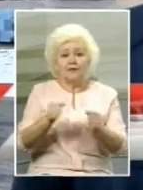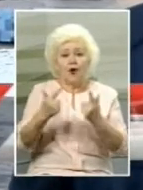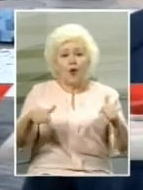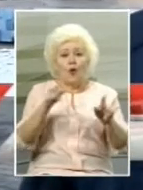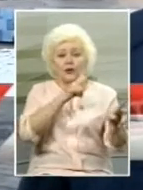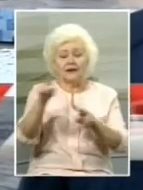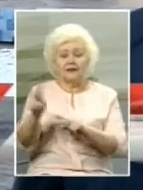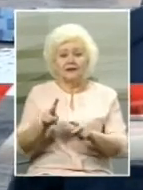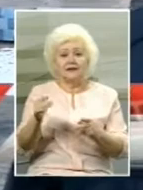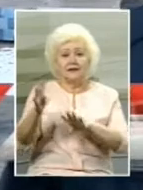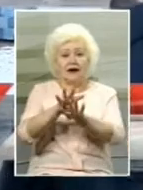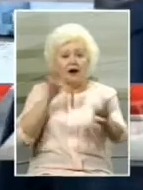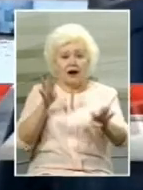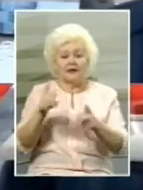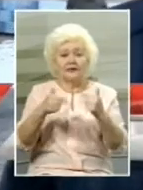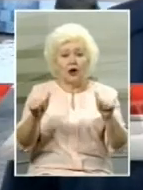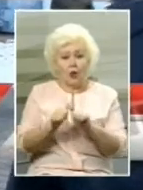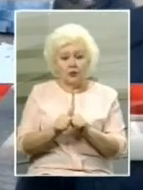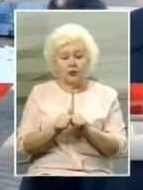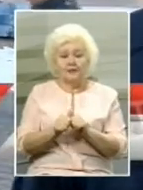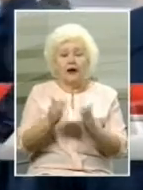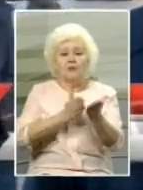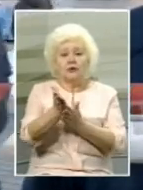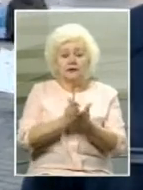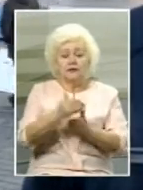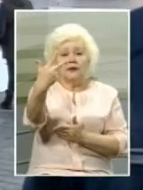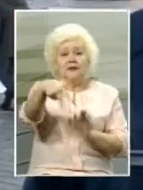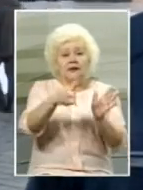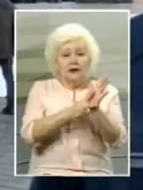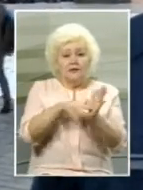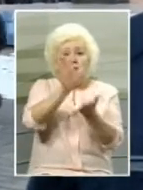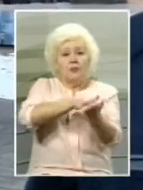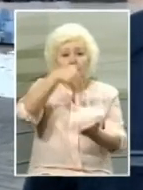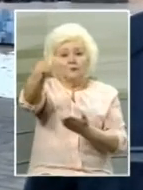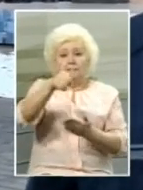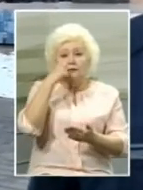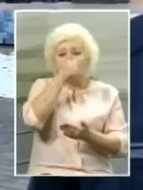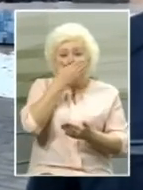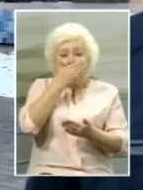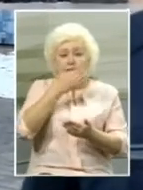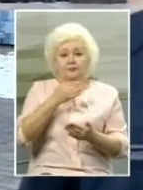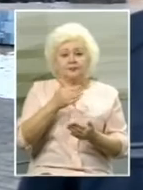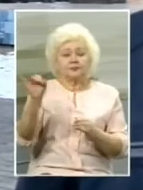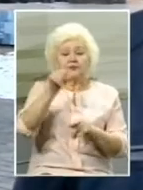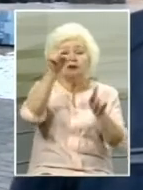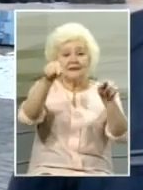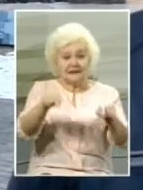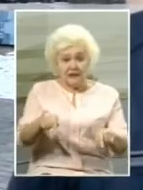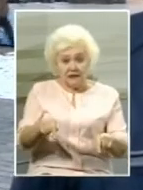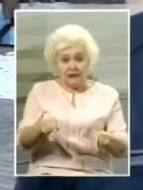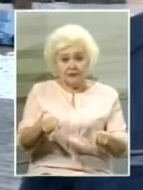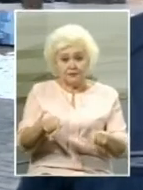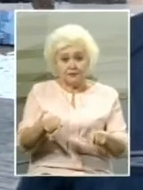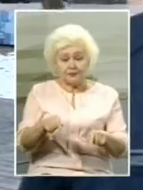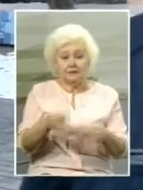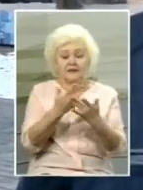правоохранительных армий и правоохранительных органов прослужил 38 календарных лет. Из них